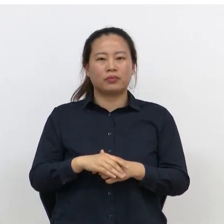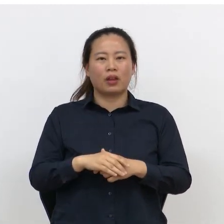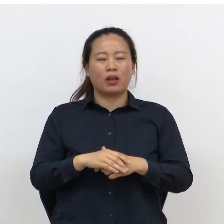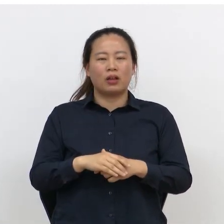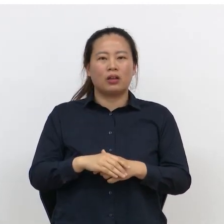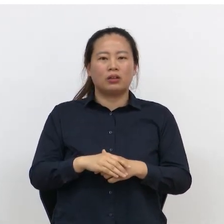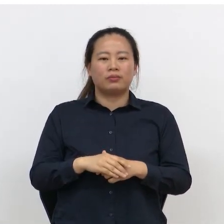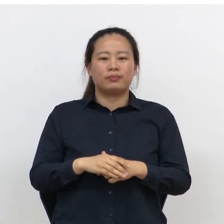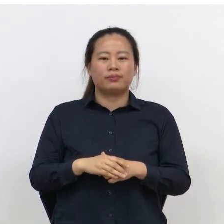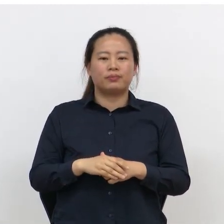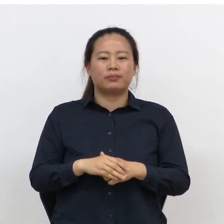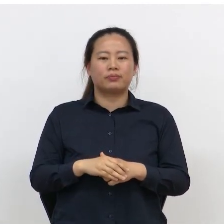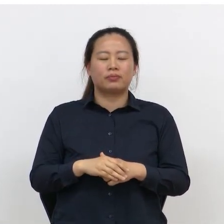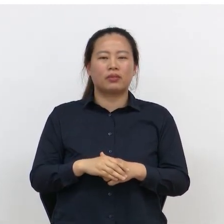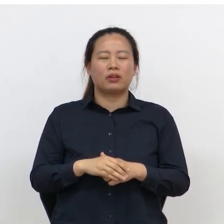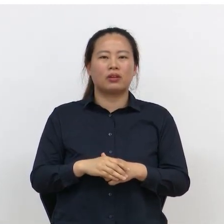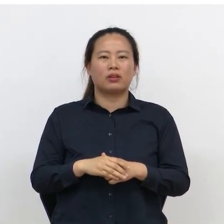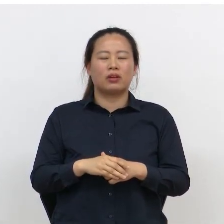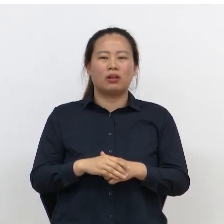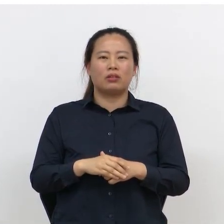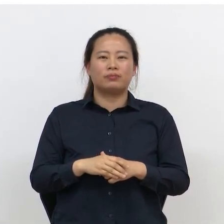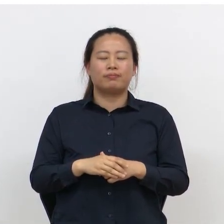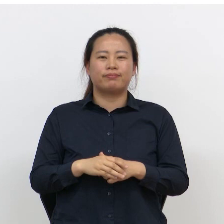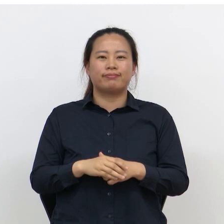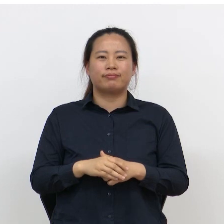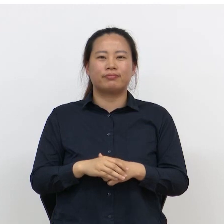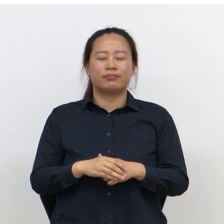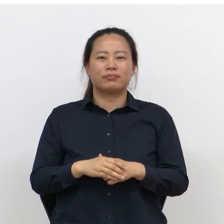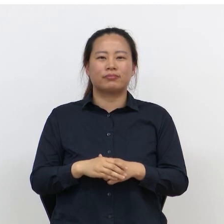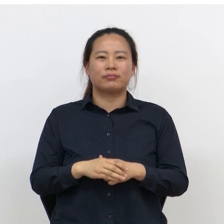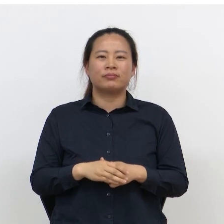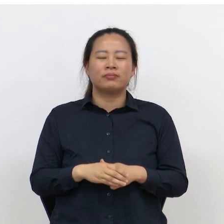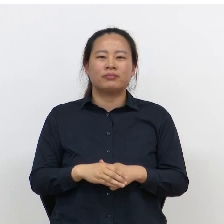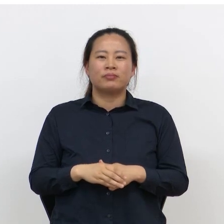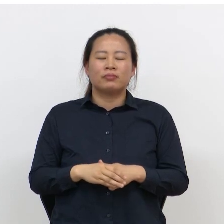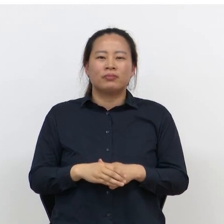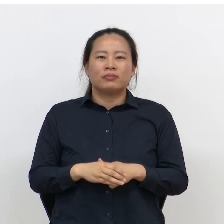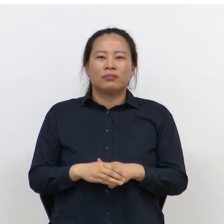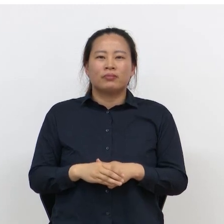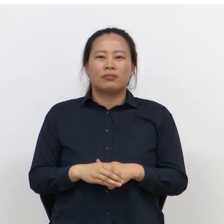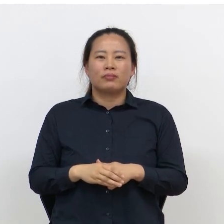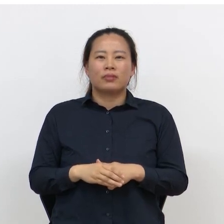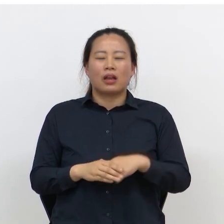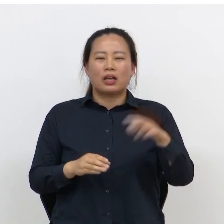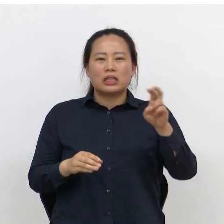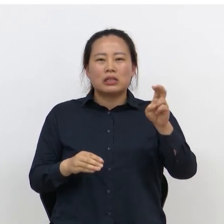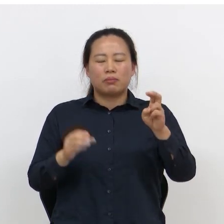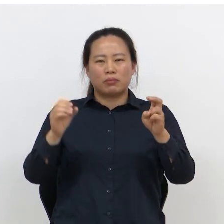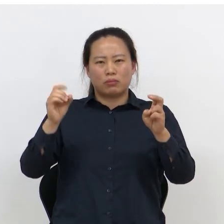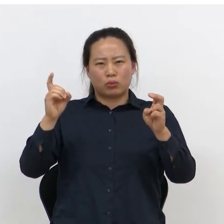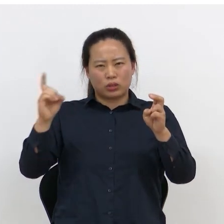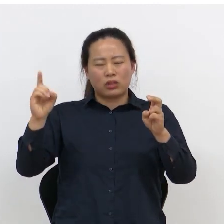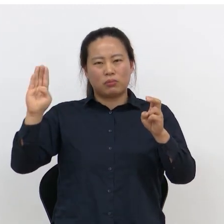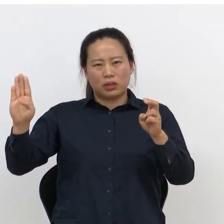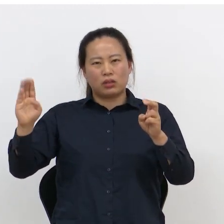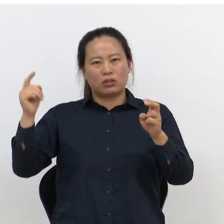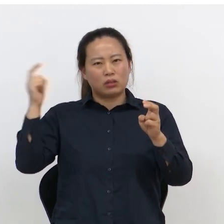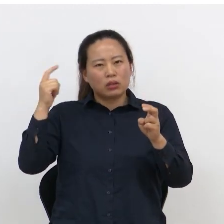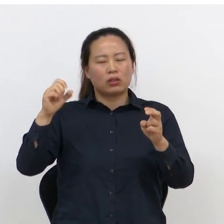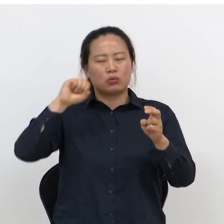뛰게 해주는 그런 유전자의 결함이 있다, 그런 경우에도 이렇게 되는 겁니다. 그러면은 20dB 소리는 들을 수 없게 되는